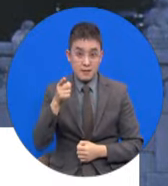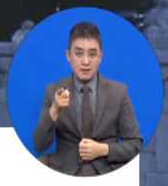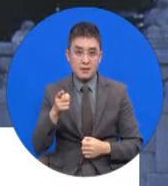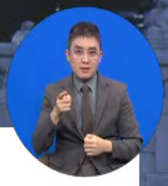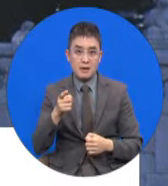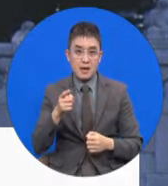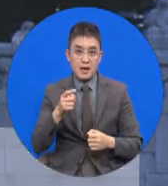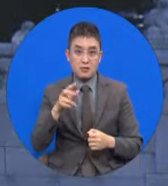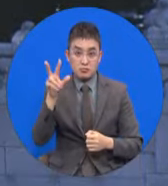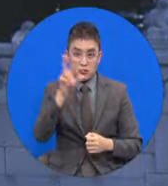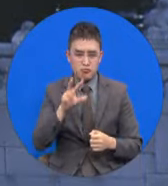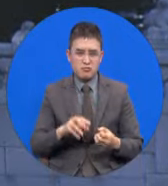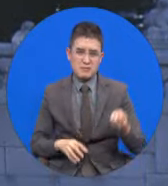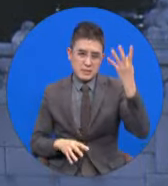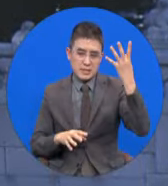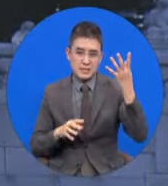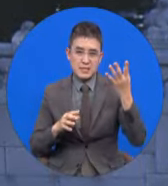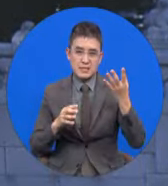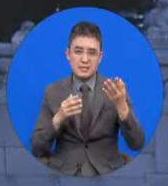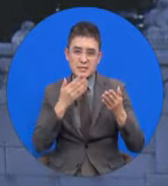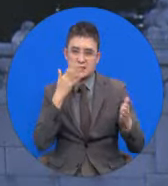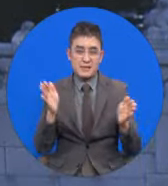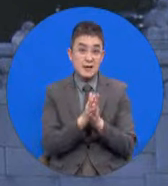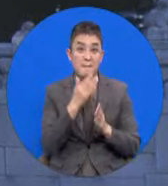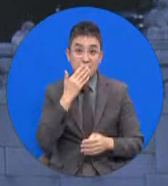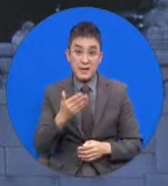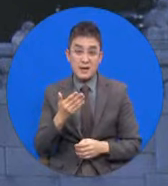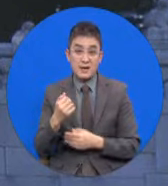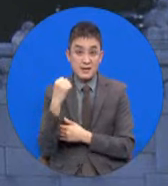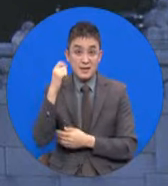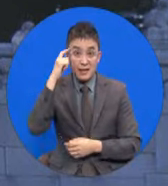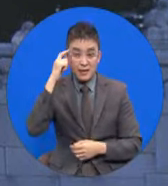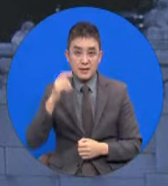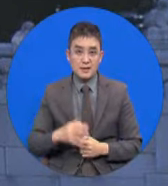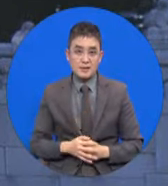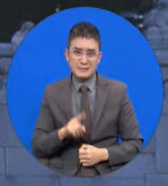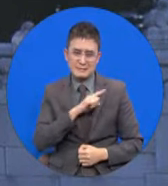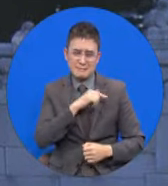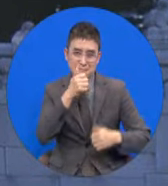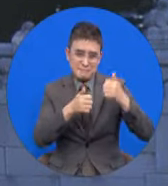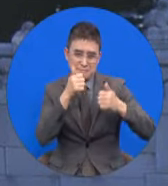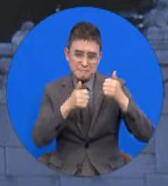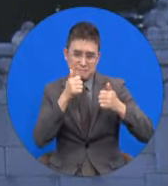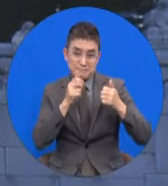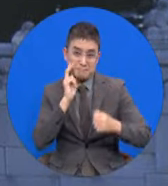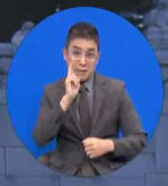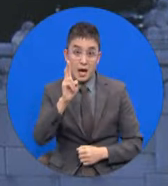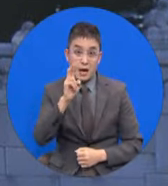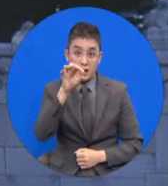보고 있습니다. 최대 격전지로 꼽히는